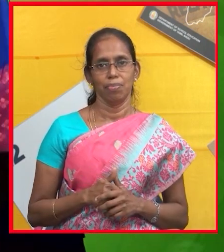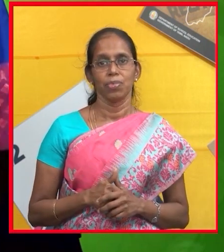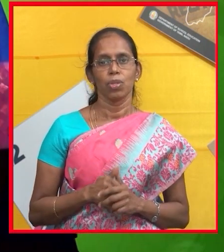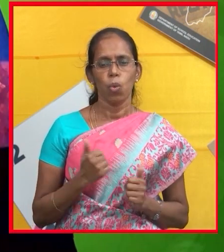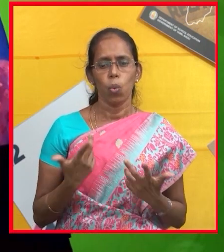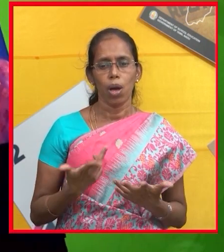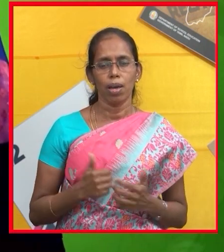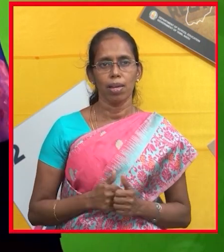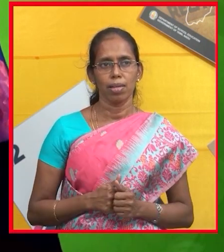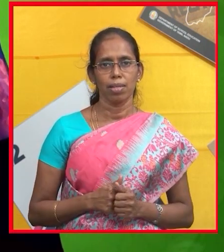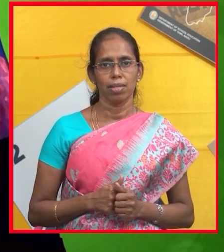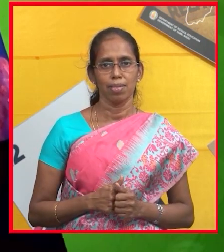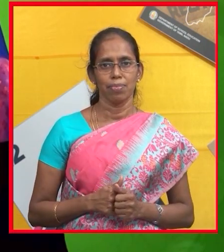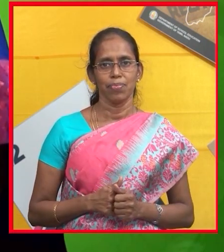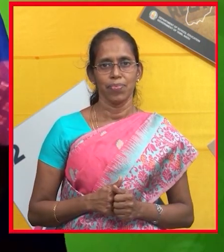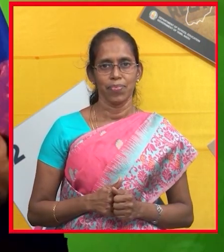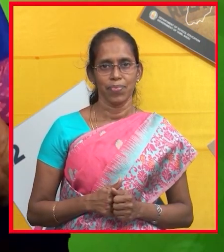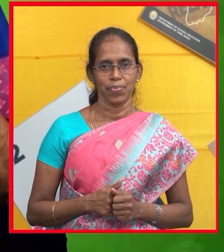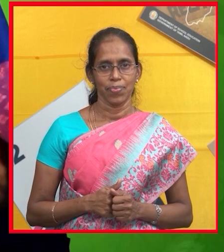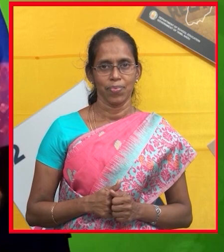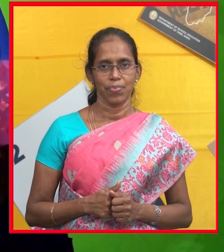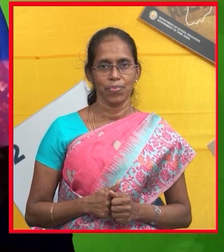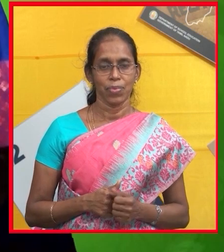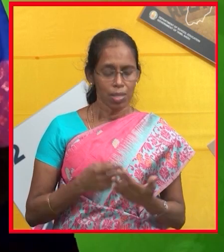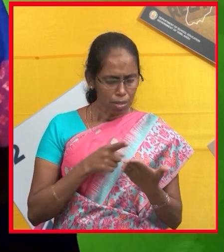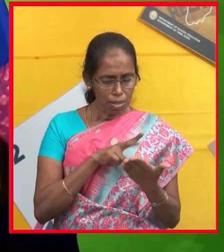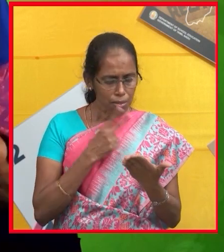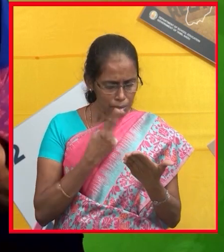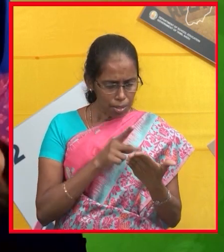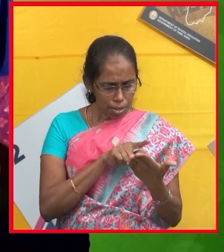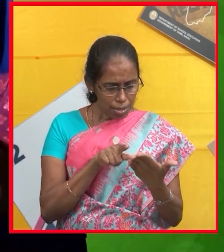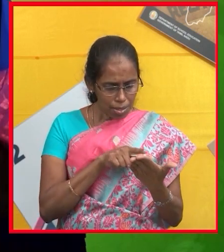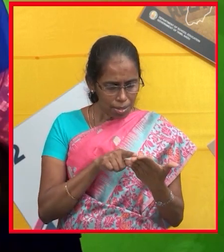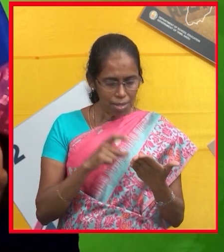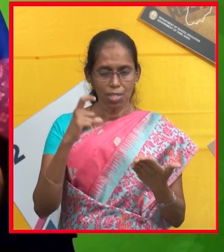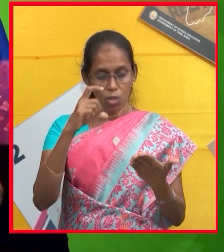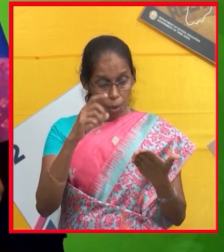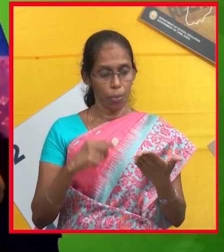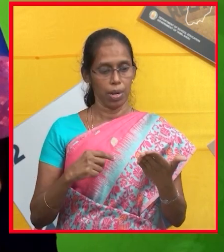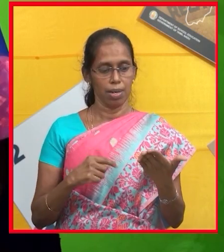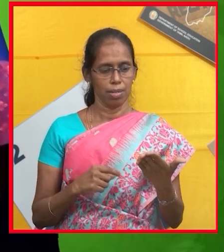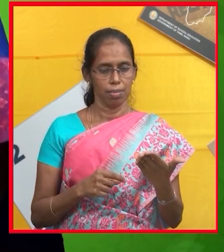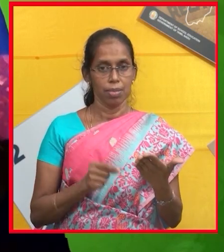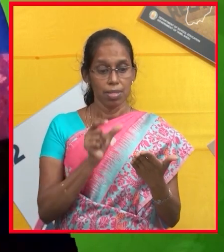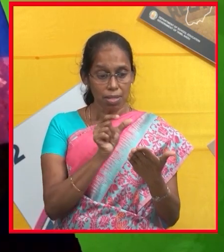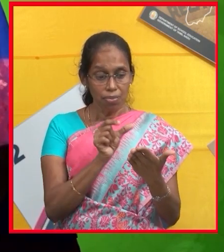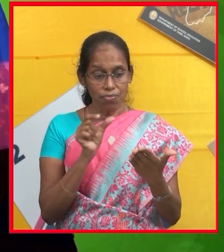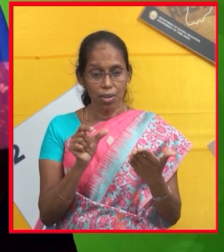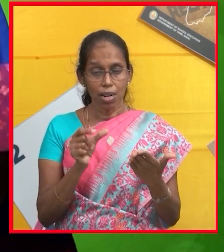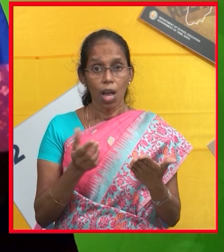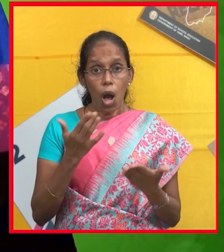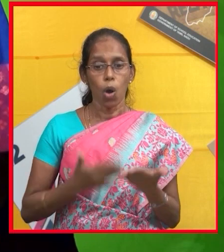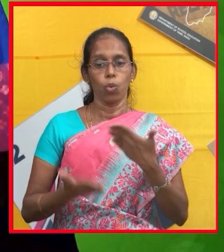முடியாது. காரணம் என்ன அப்படின்னா, ஒரு டெக்ஸ்ட் நம்ம ரீட் பண்ணுறோம் அப்படின்னா அதை காம்ப்ரஹெண்ட் பண்ணணும். அந்த கண்டெக்ஸ்டில் அந்த வார்த்தை